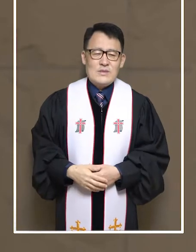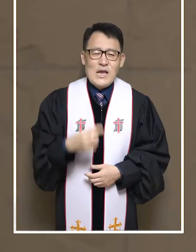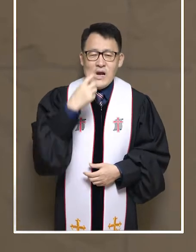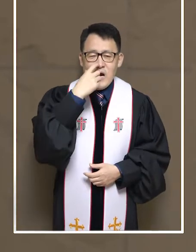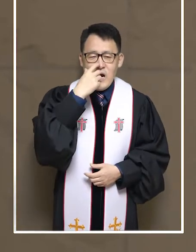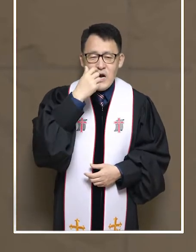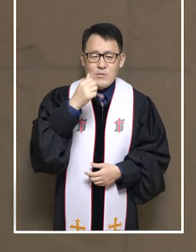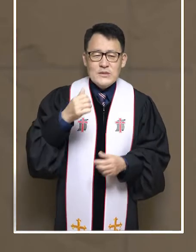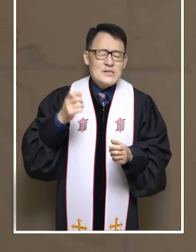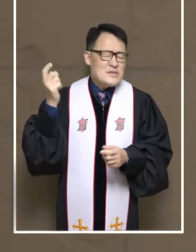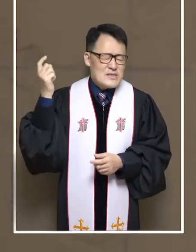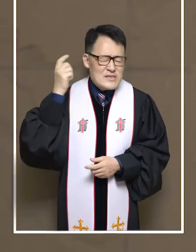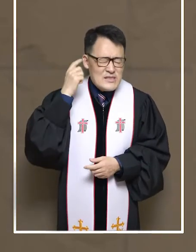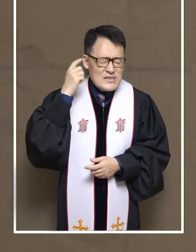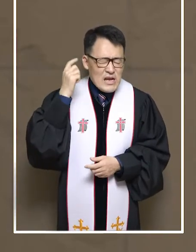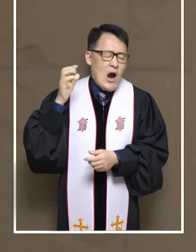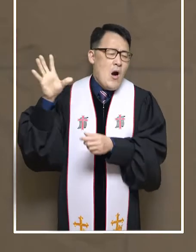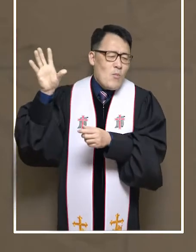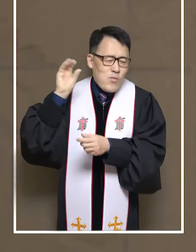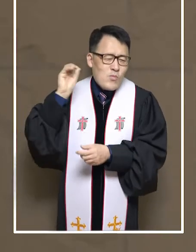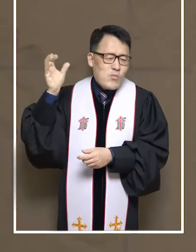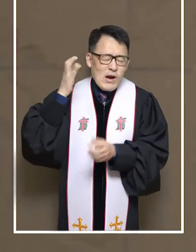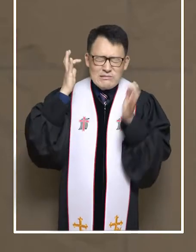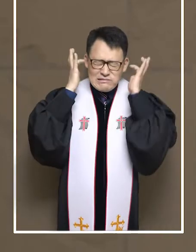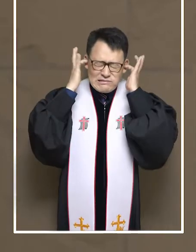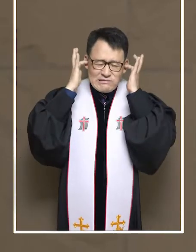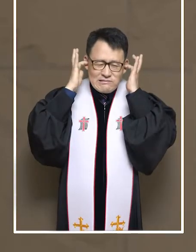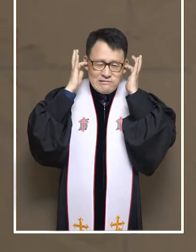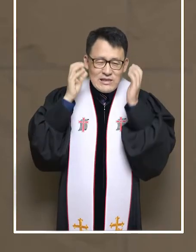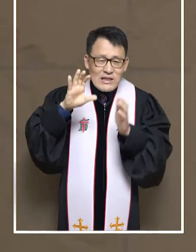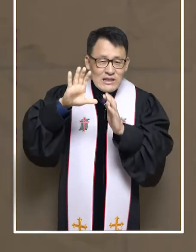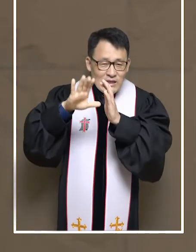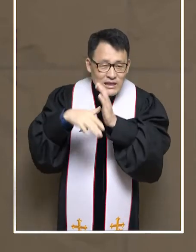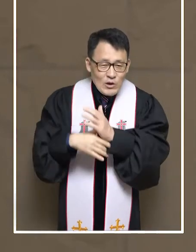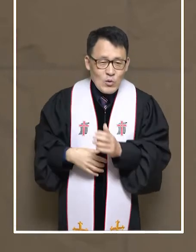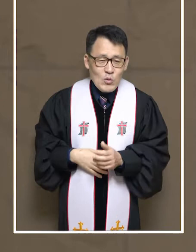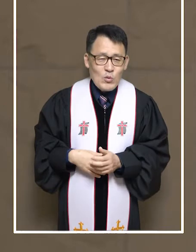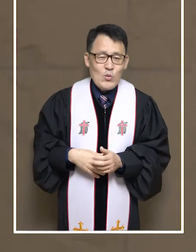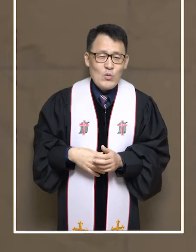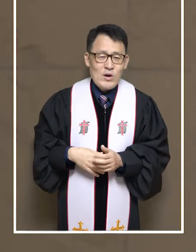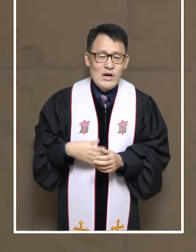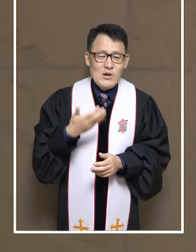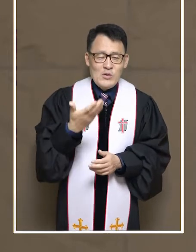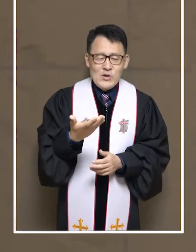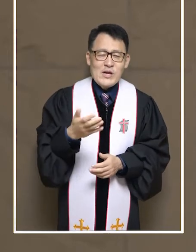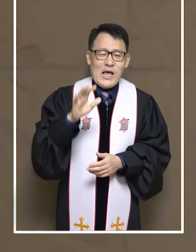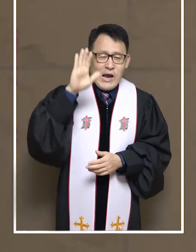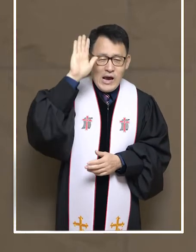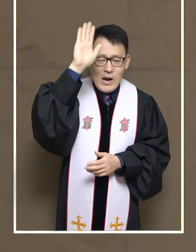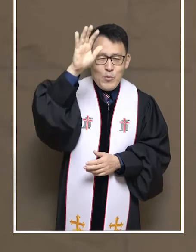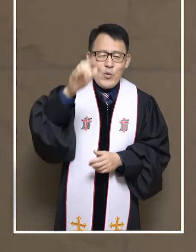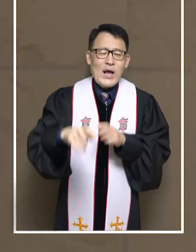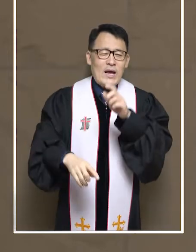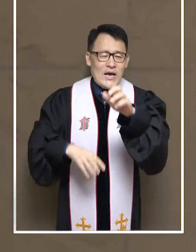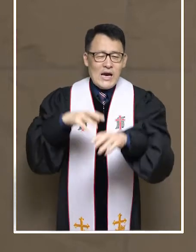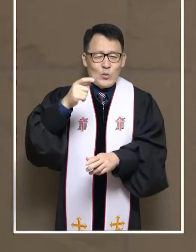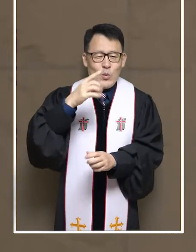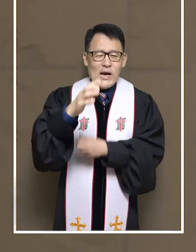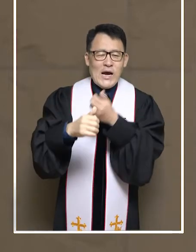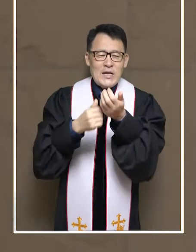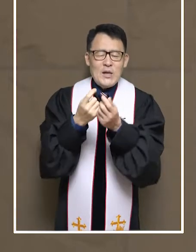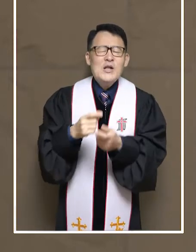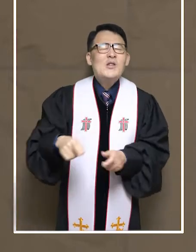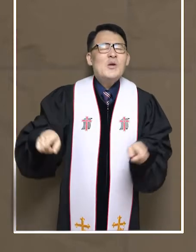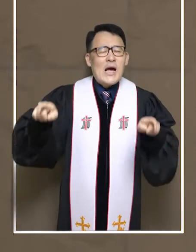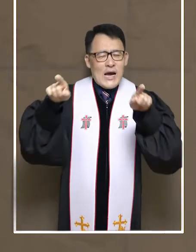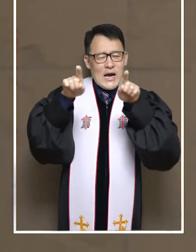아버지는 제게 귀에 못이 박이도록 말씀하셨죠. 요셉, 너 앞으로 어디 가더라도 하나님께서